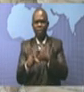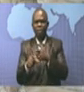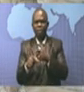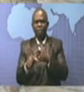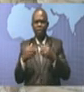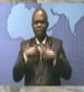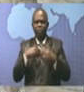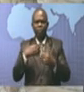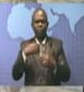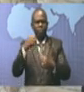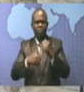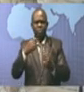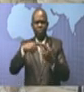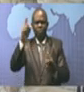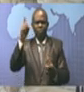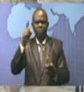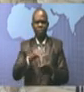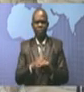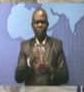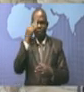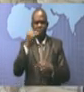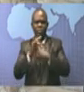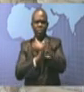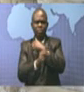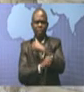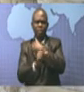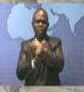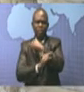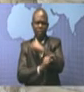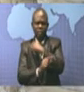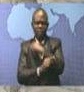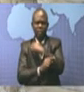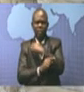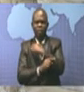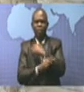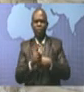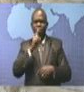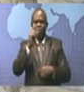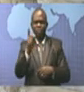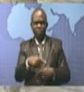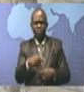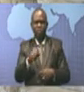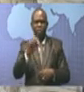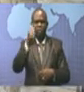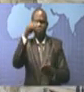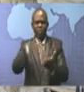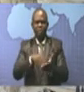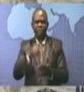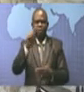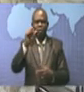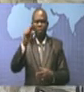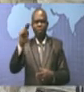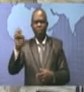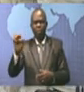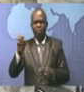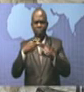un grand problème et puisque en province de Gitega, nous avons exprimé la commande de 2000 tonnes, mais jusqu'à maintenant, nous